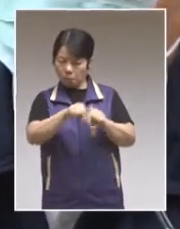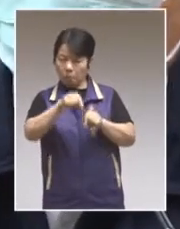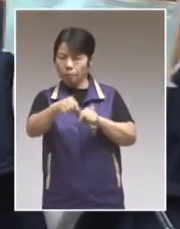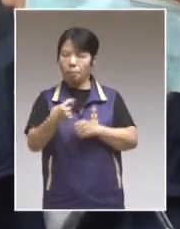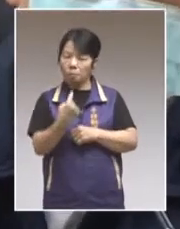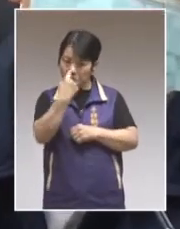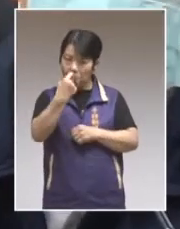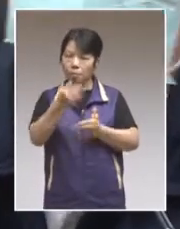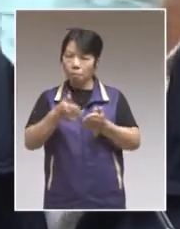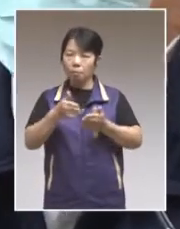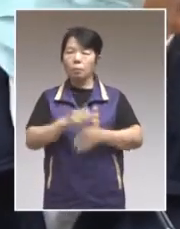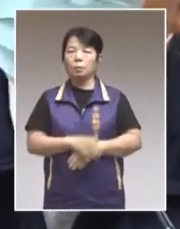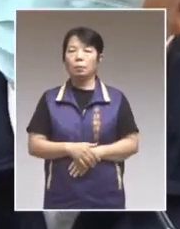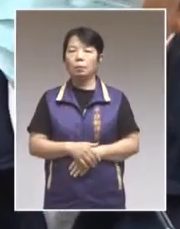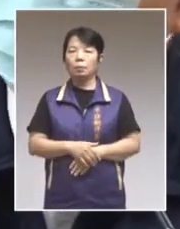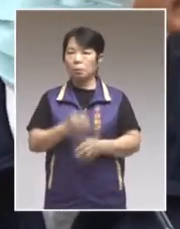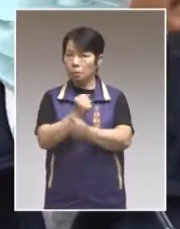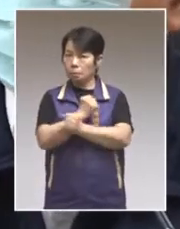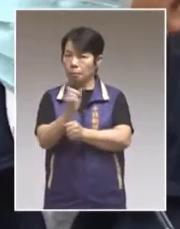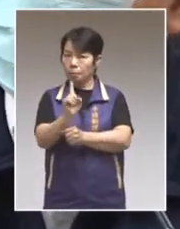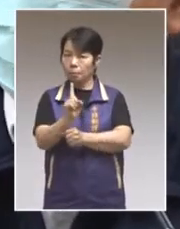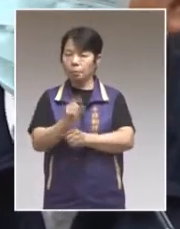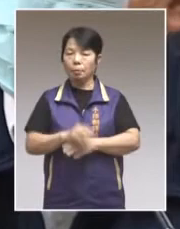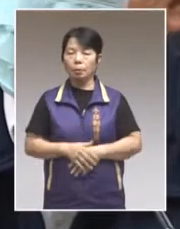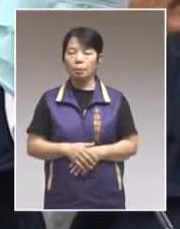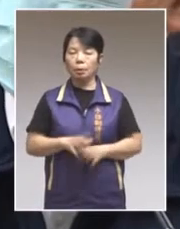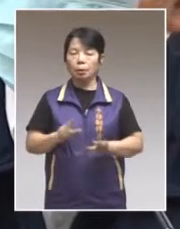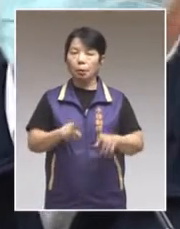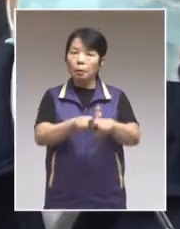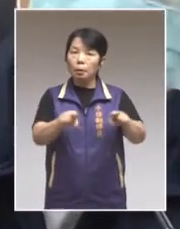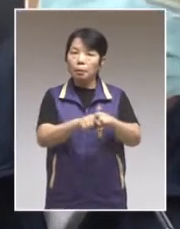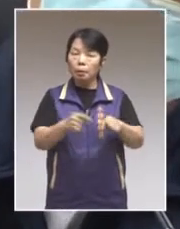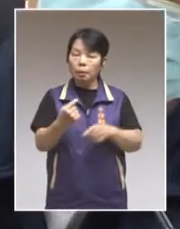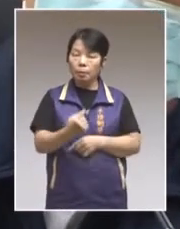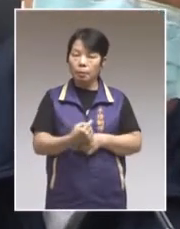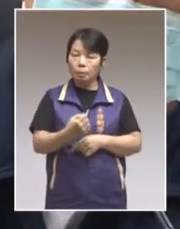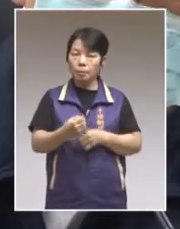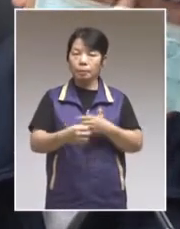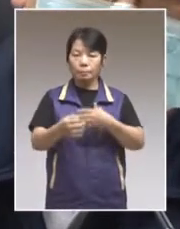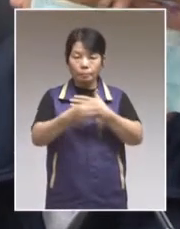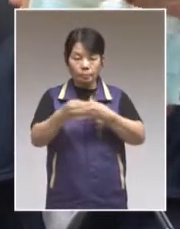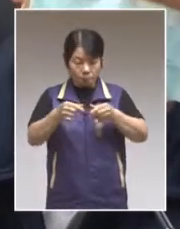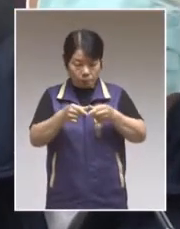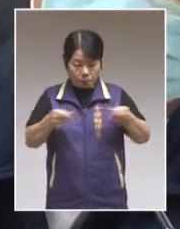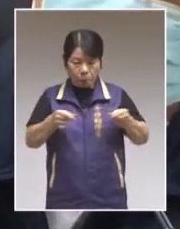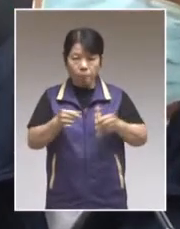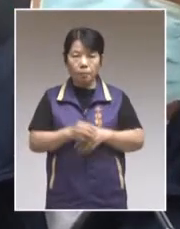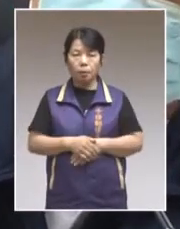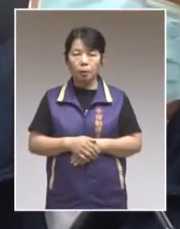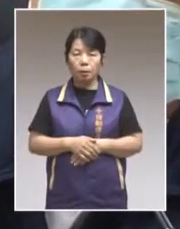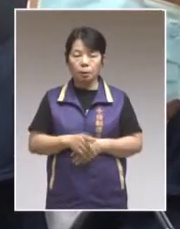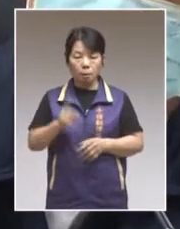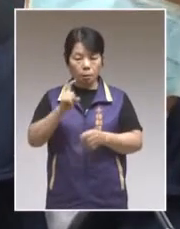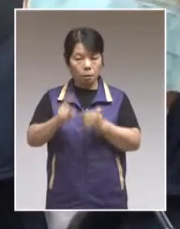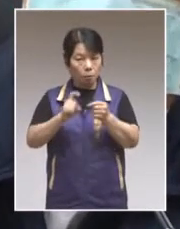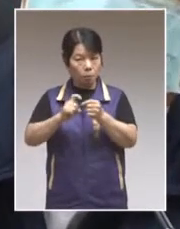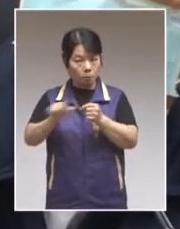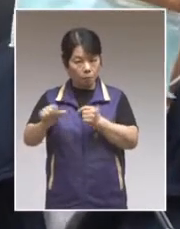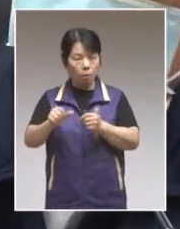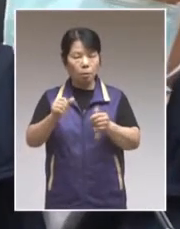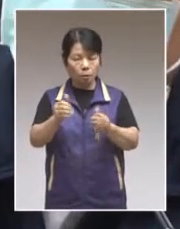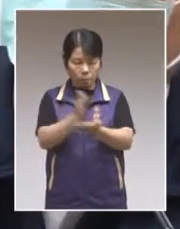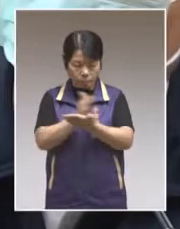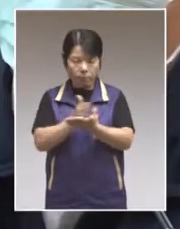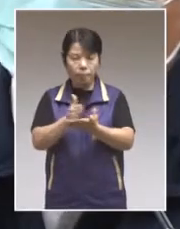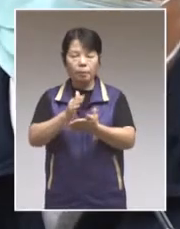那请特别注意是说一般的试剂那在15分钟以后做判读。好，15分钟